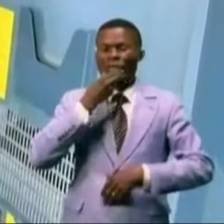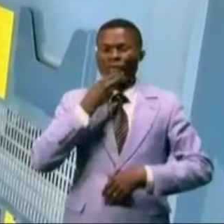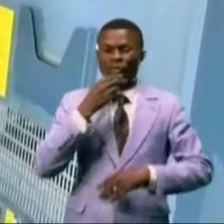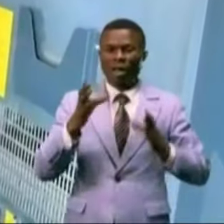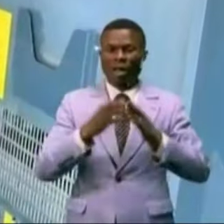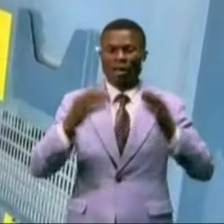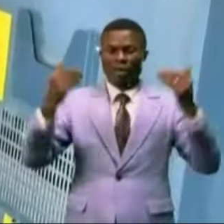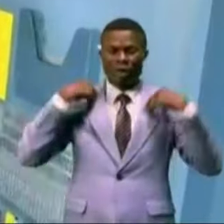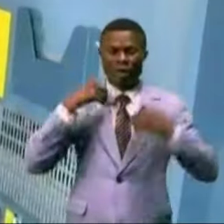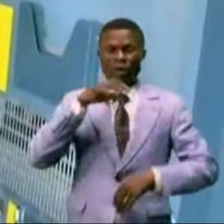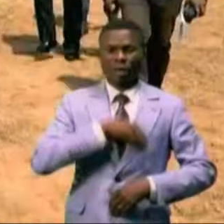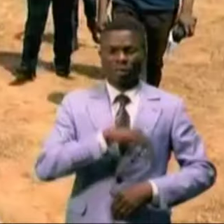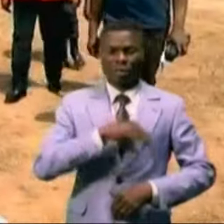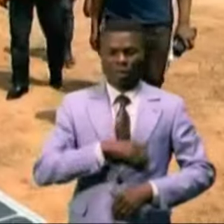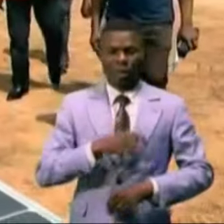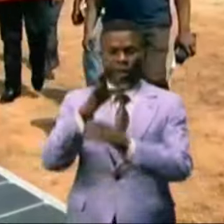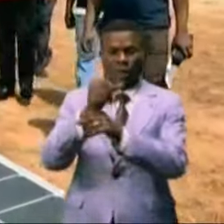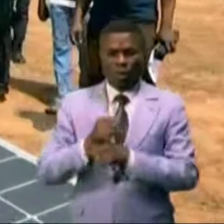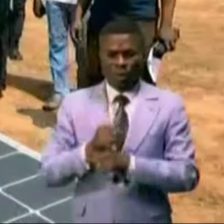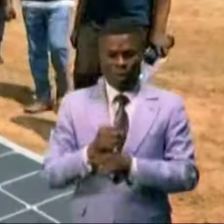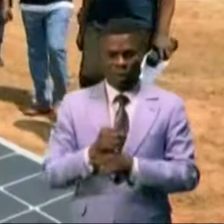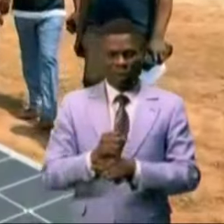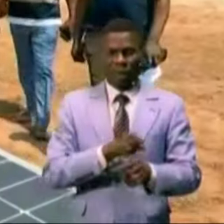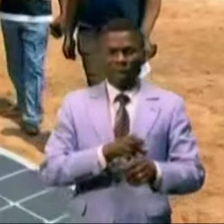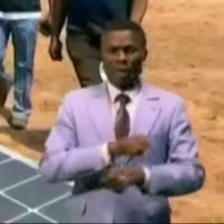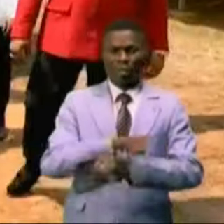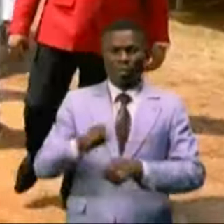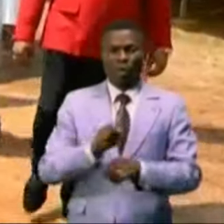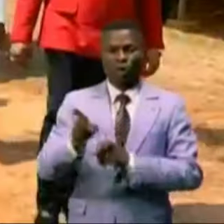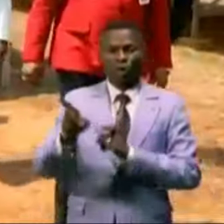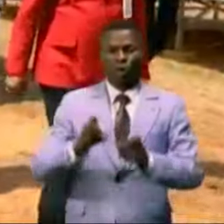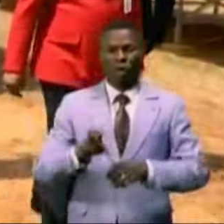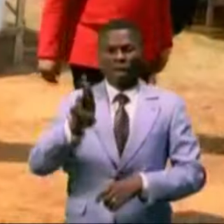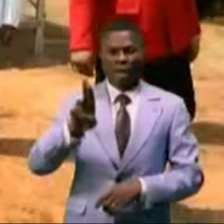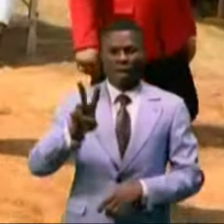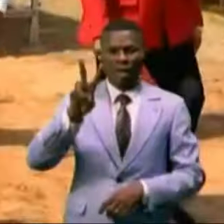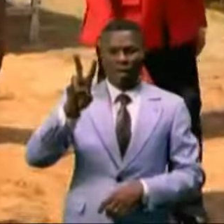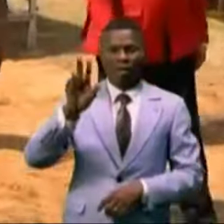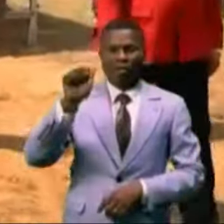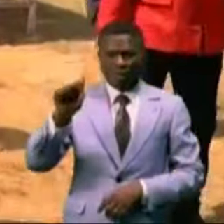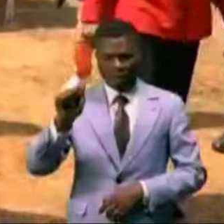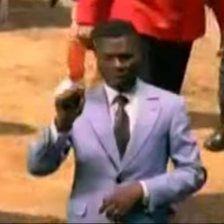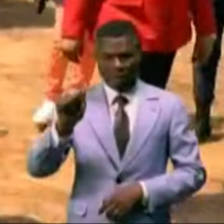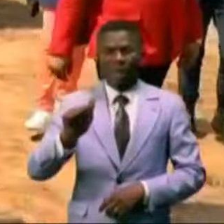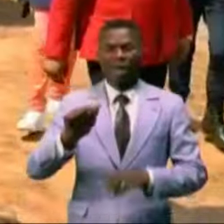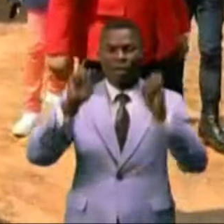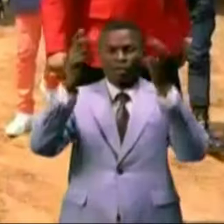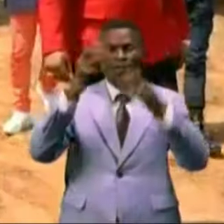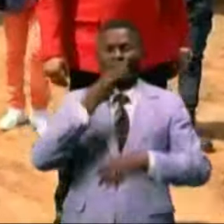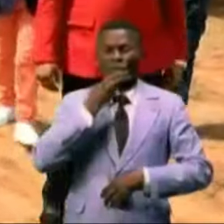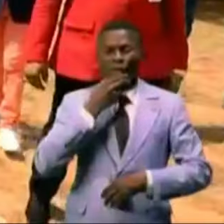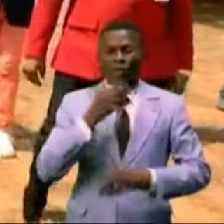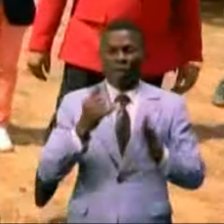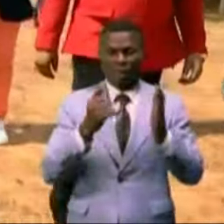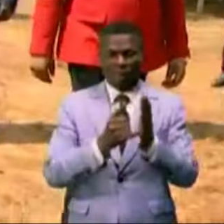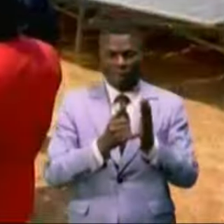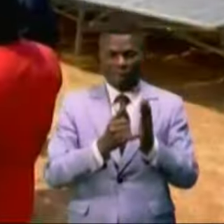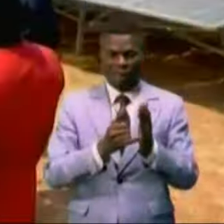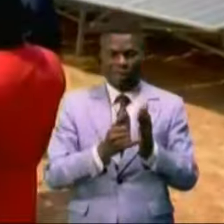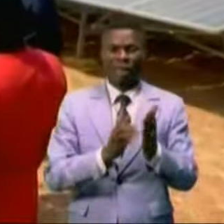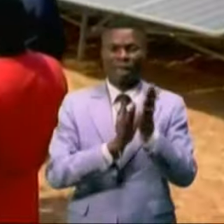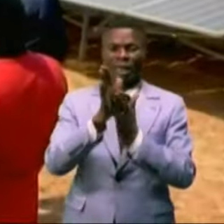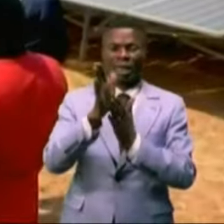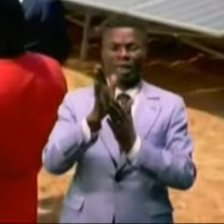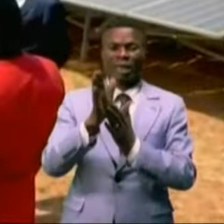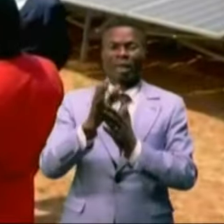chef des missions des réceptions, venu de la direction générale RVA et d'autres cadres de la RV en Boujimaï, c'est samedi 15 juin 2024,